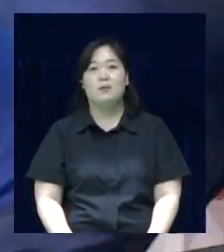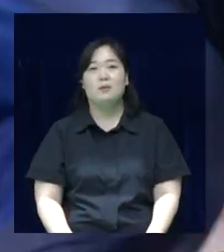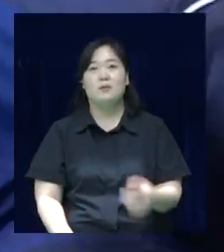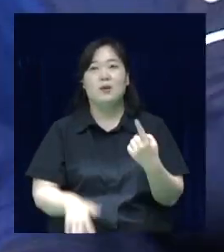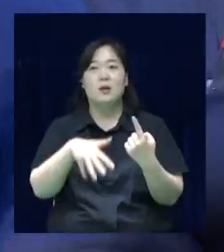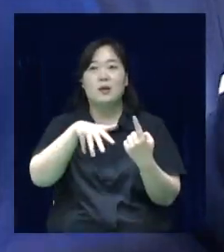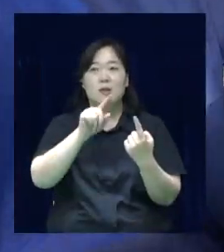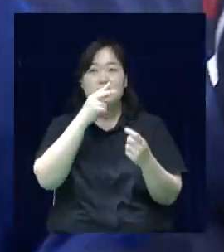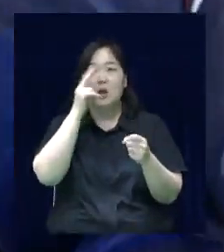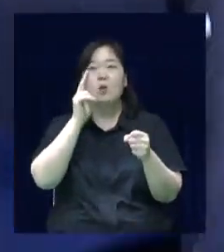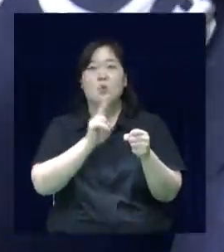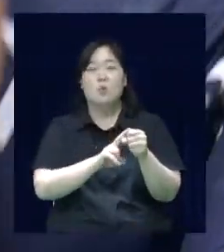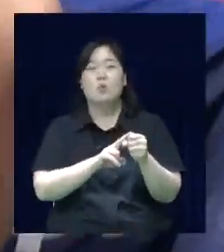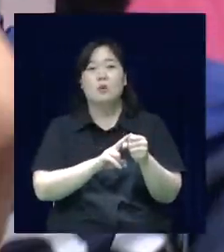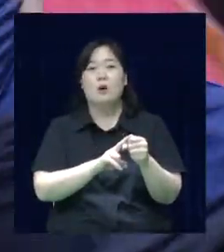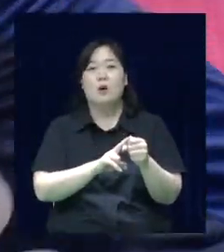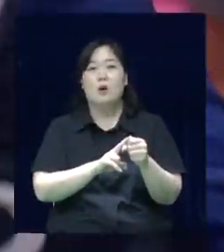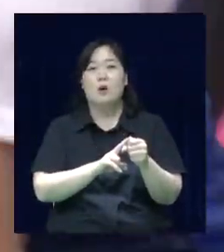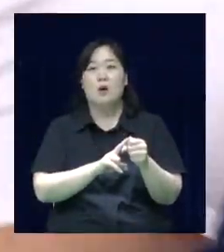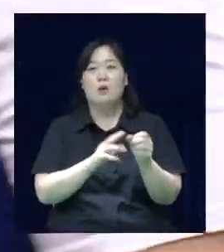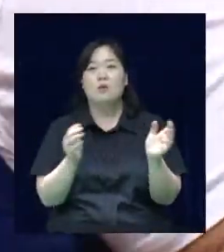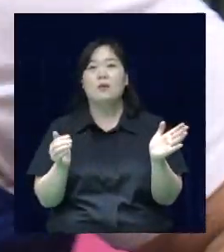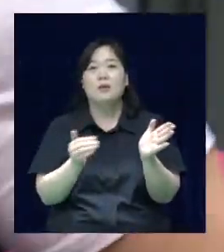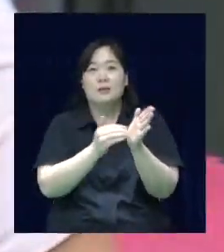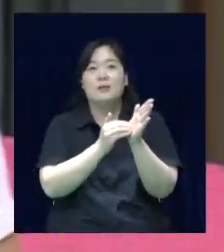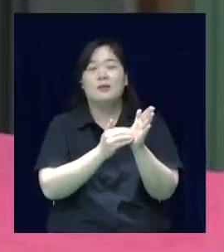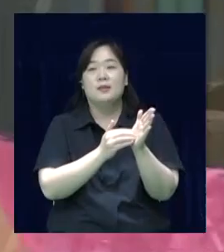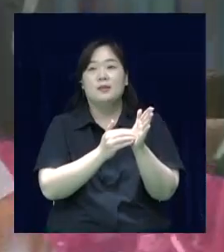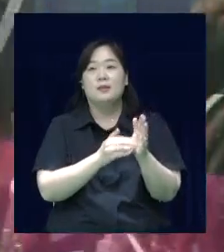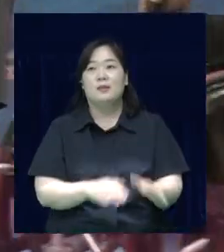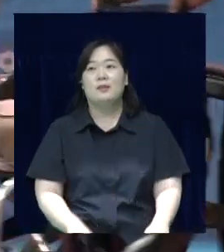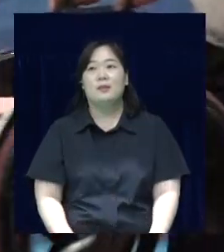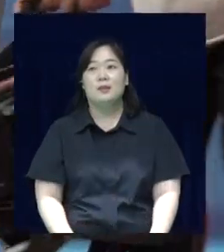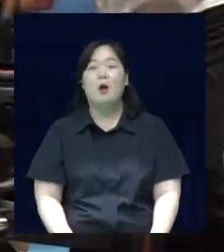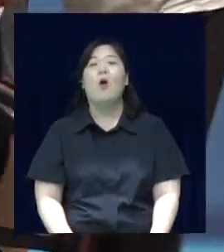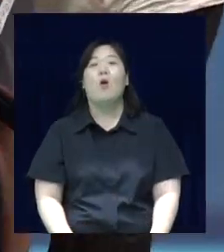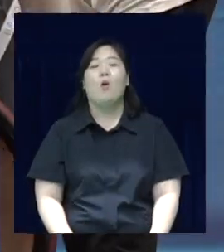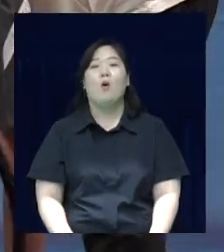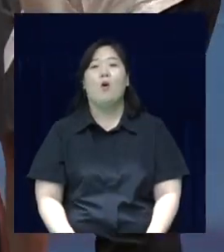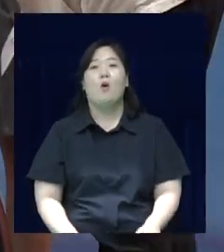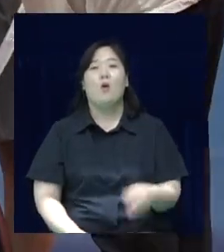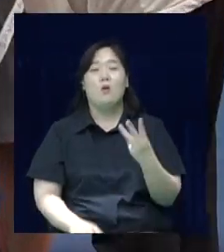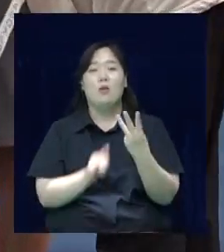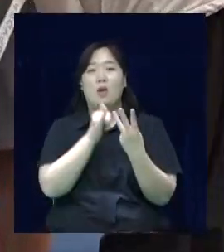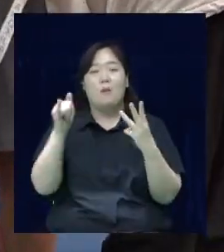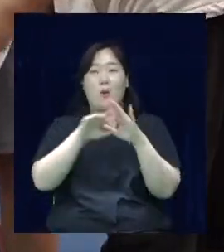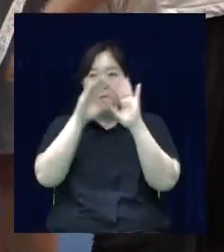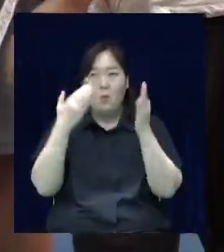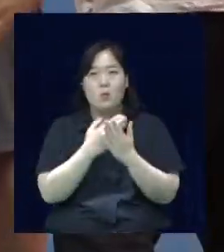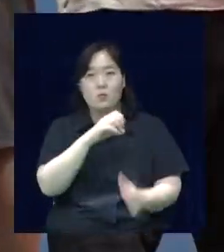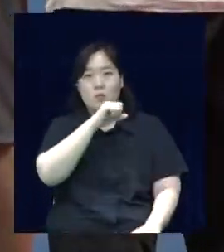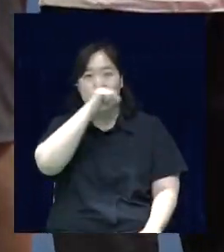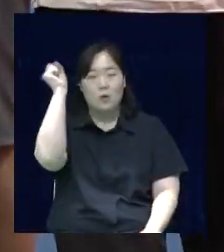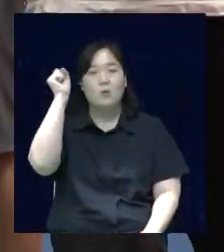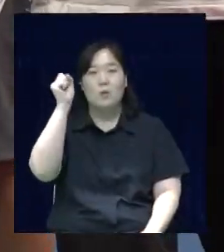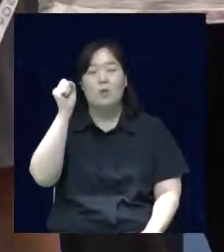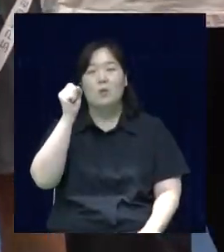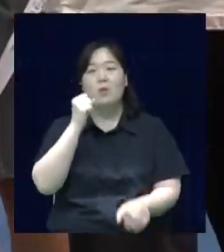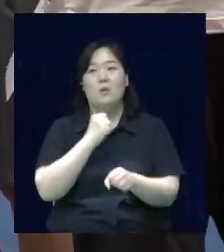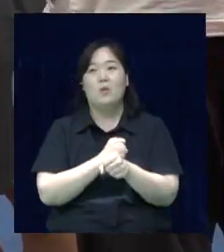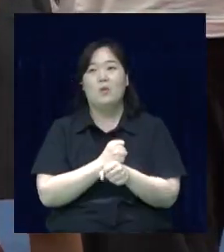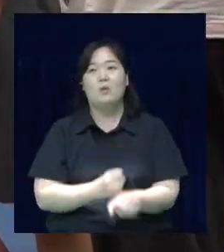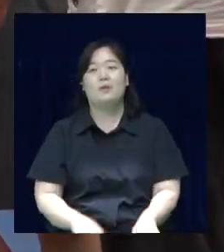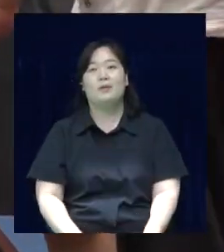시도 예. 이렇게 마무리를 지었고 판정. 예. 자, 세 명의 심판이 성공을 예. 좀 선언을